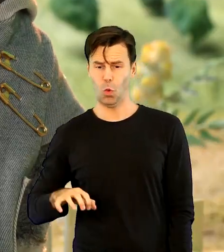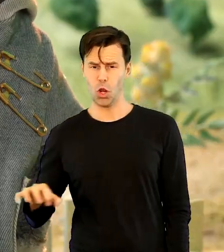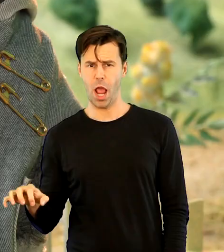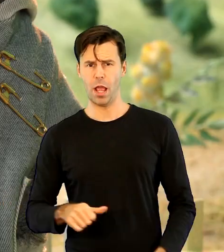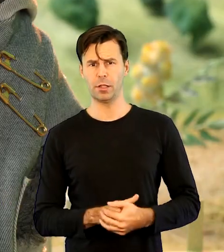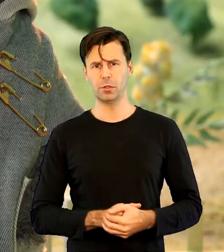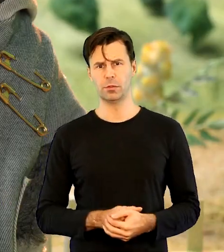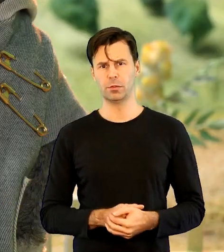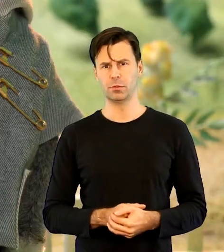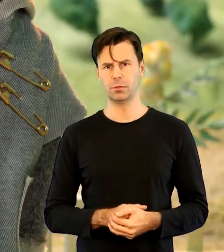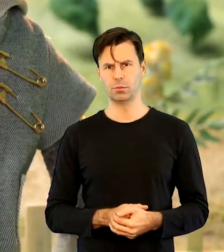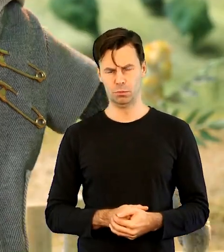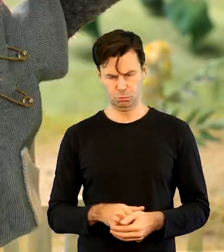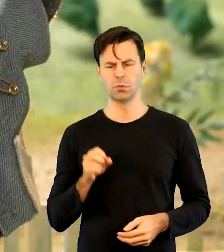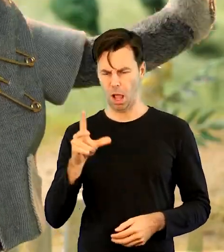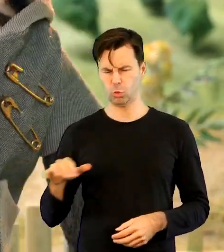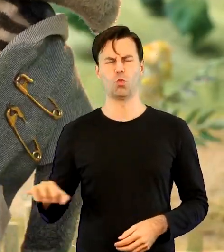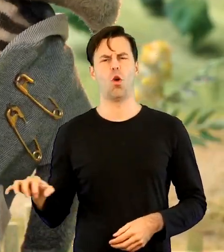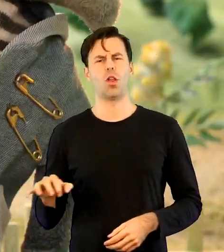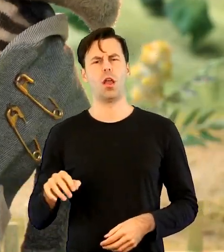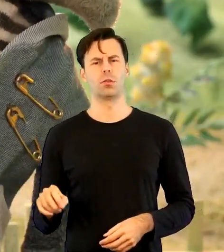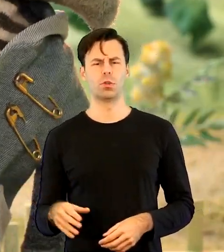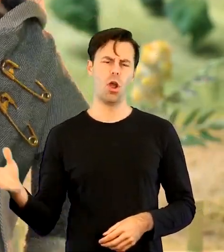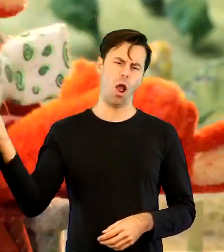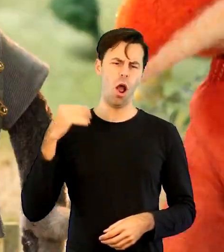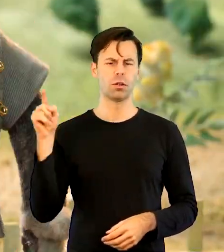złodziejka! Tak, złodziejka!